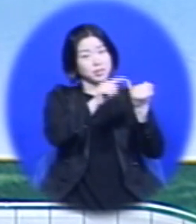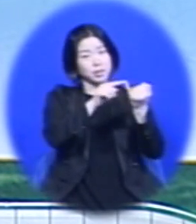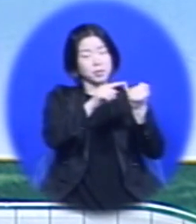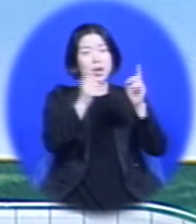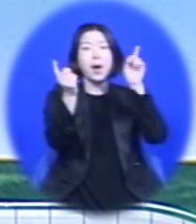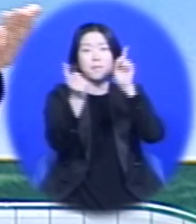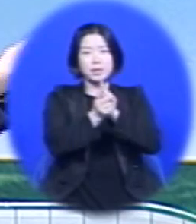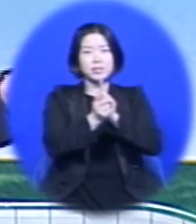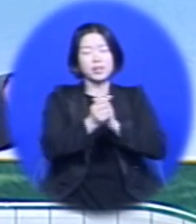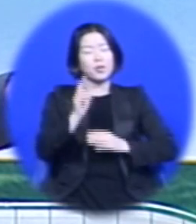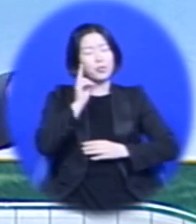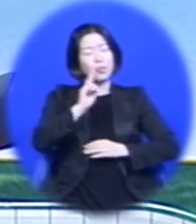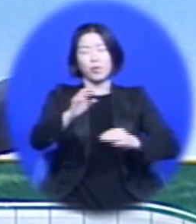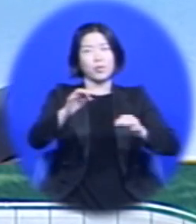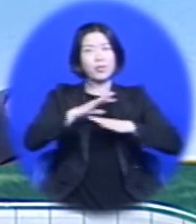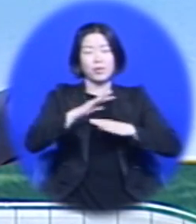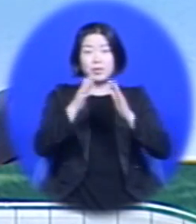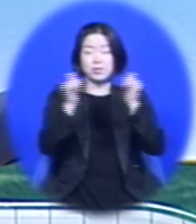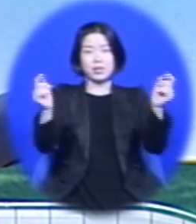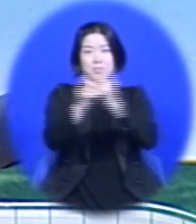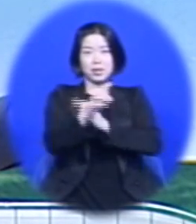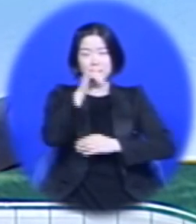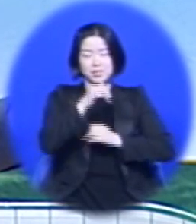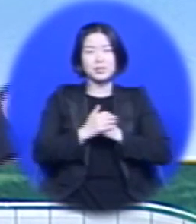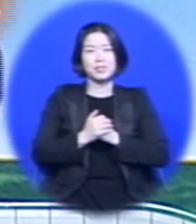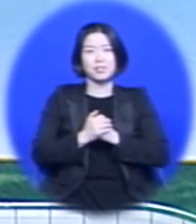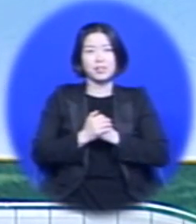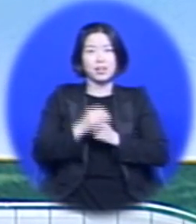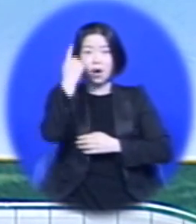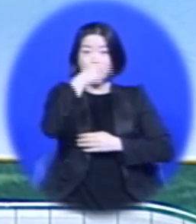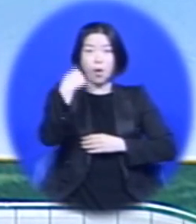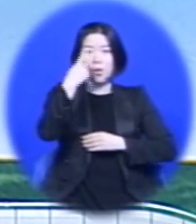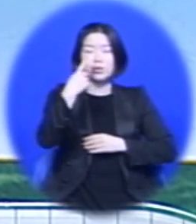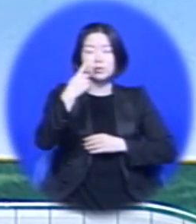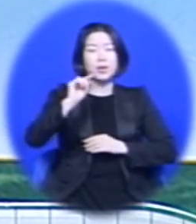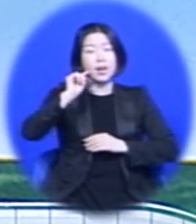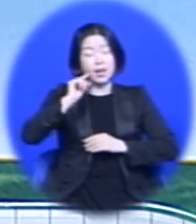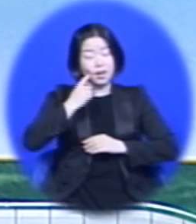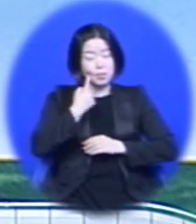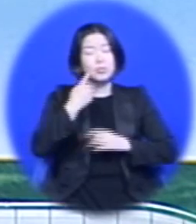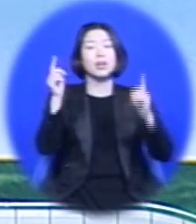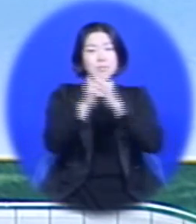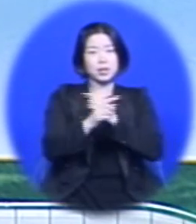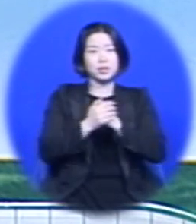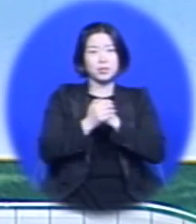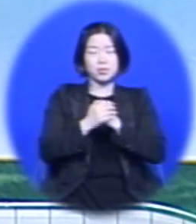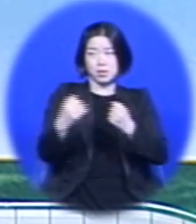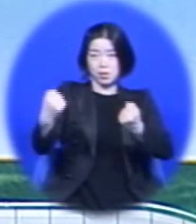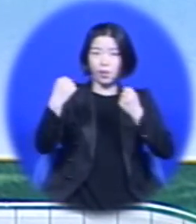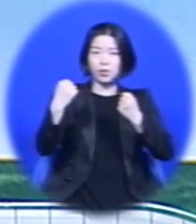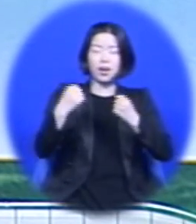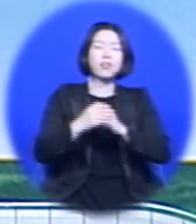만났는데 너무나 놀랍게 사람이 바뀌어 있었어요. 얼굴도 그렇게 이뻐지고 그렇게